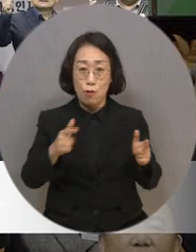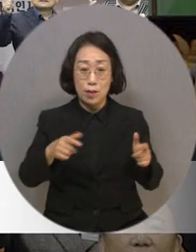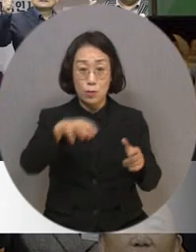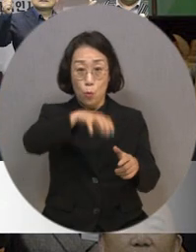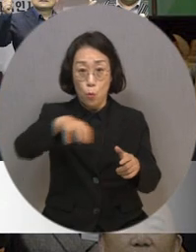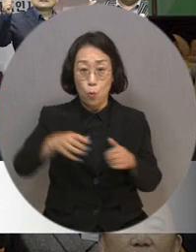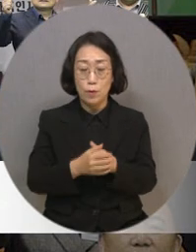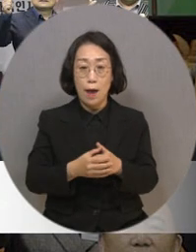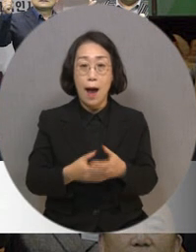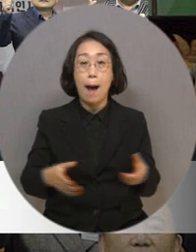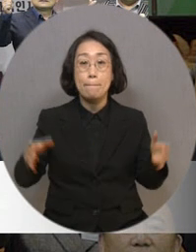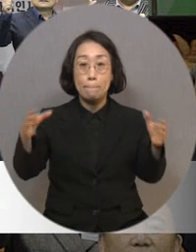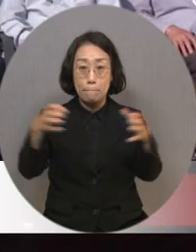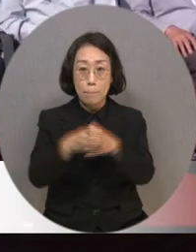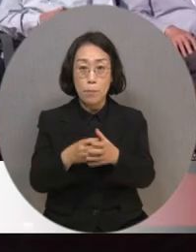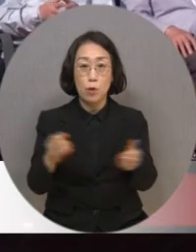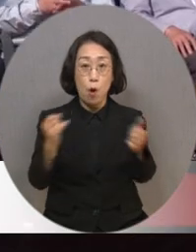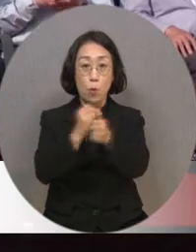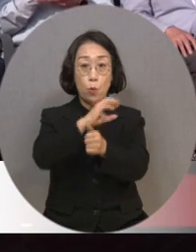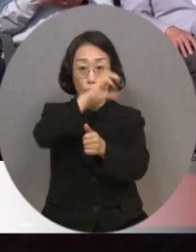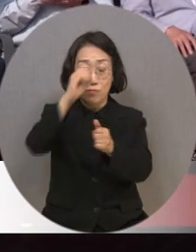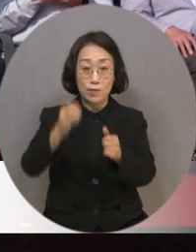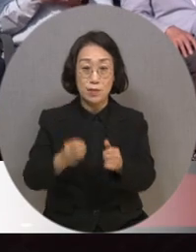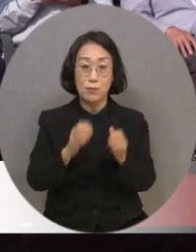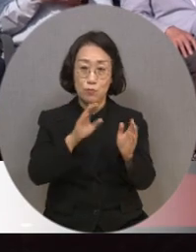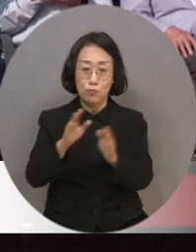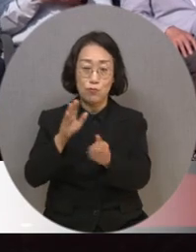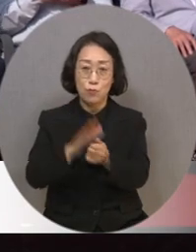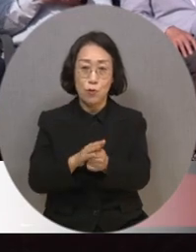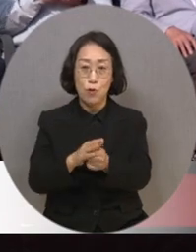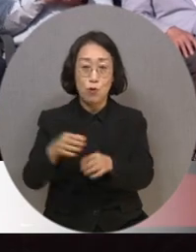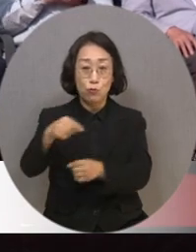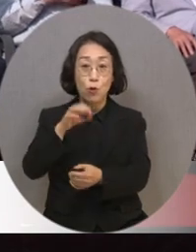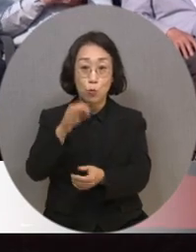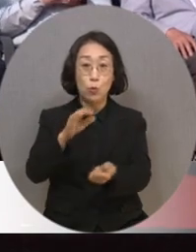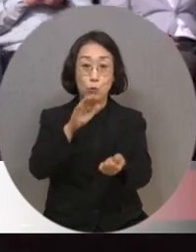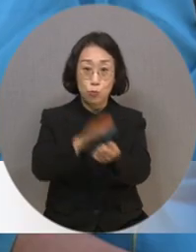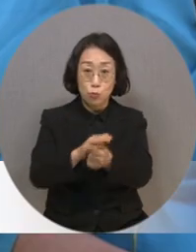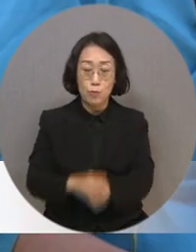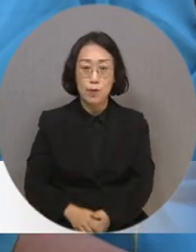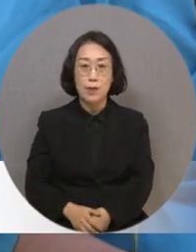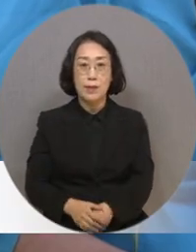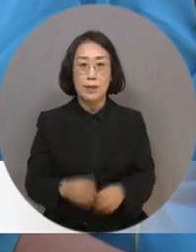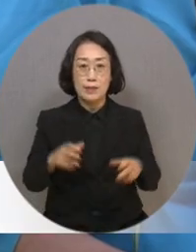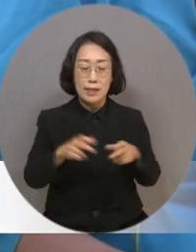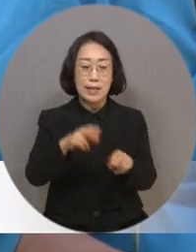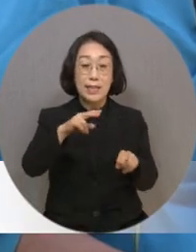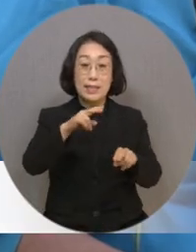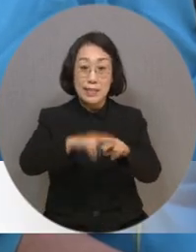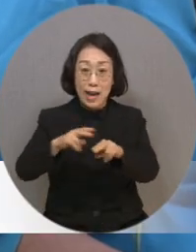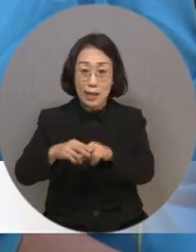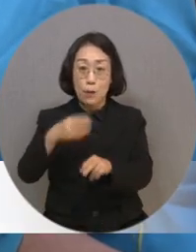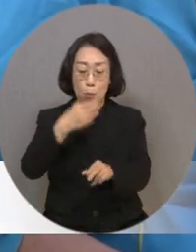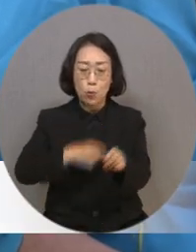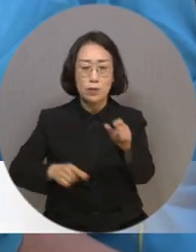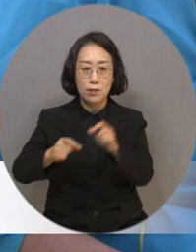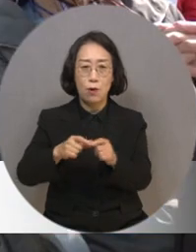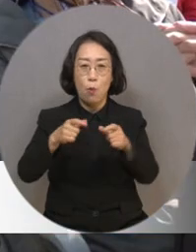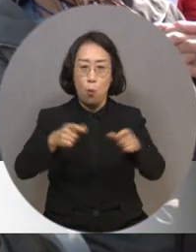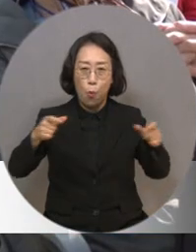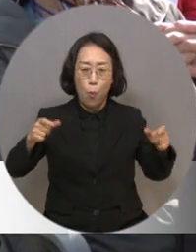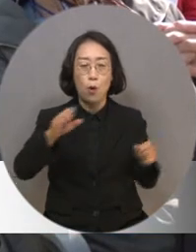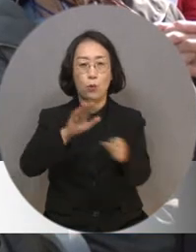부부 합동 결혼식 개최, 각종 장애인 대회 운영비 지원 등 매년 장애인 일자리와 복지 증진 사업을 확대하고